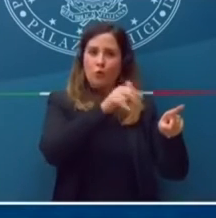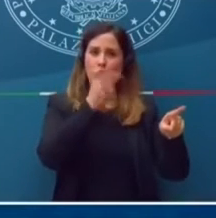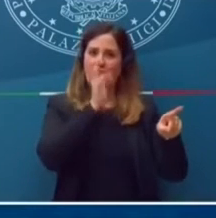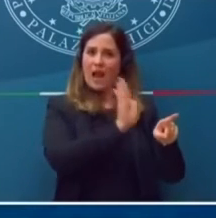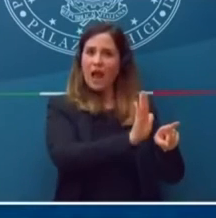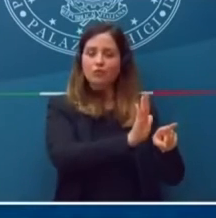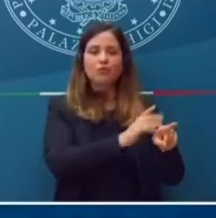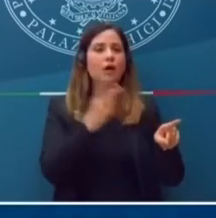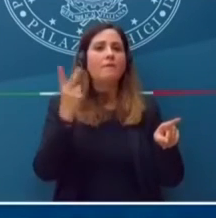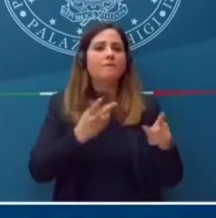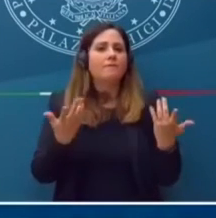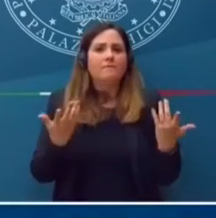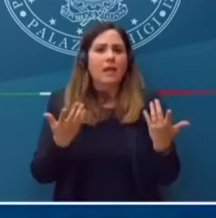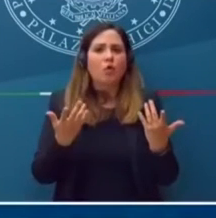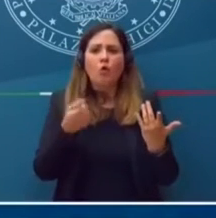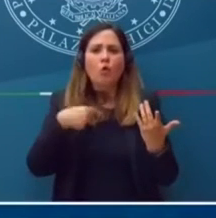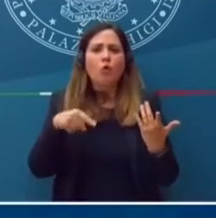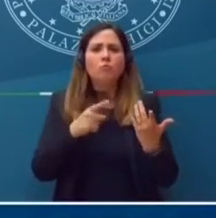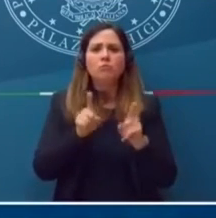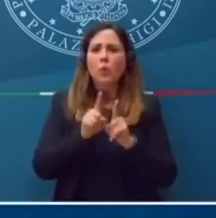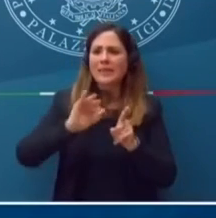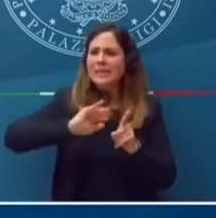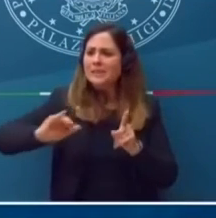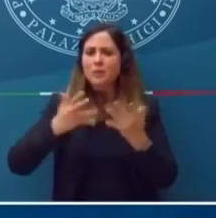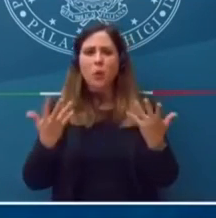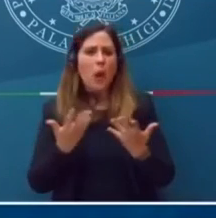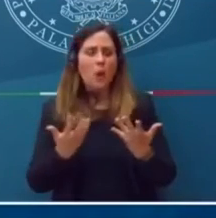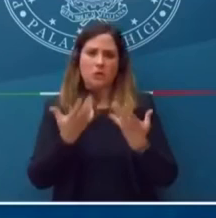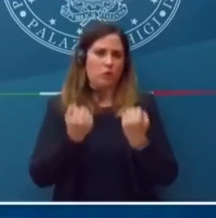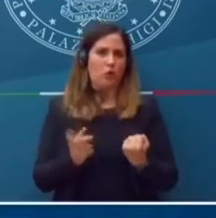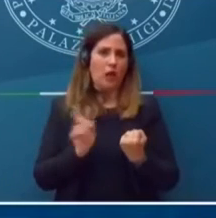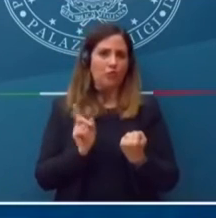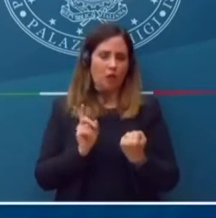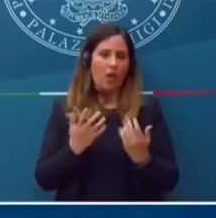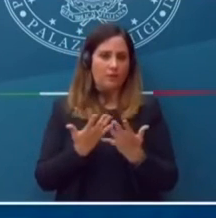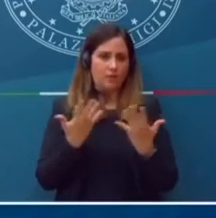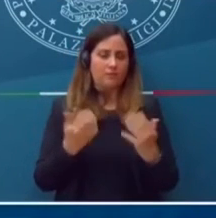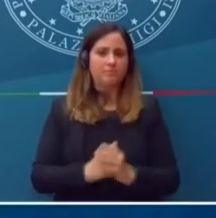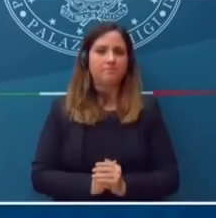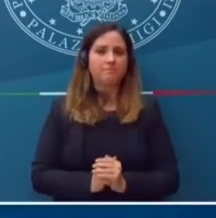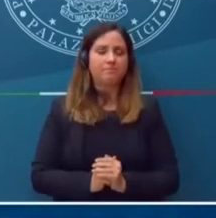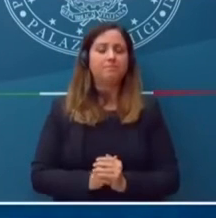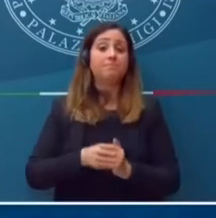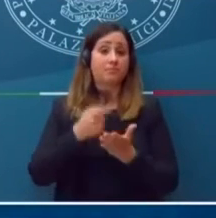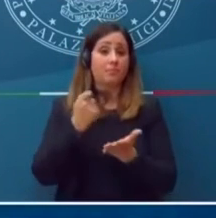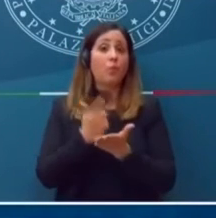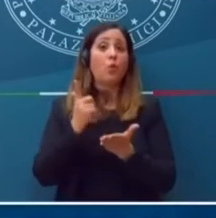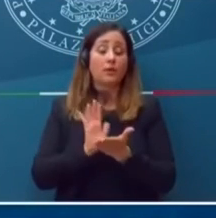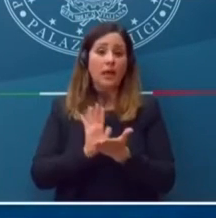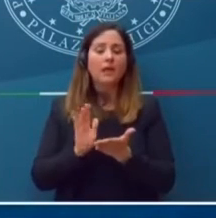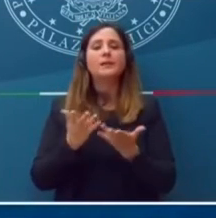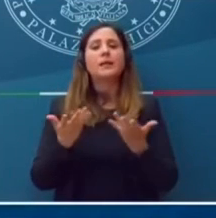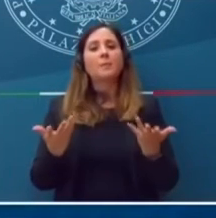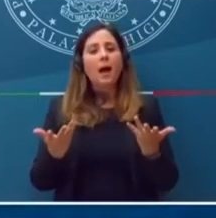quindi non accetteremo discriminazioni arbitrarie. Questa è una questione, è una cosa molto importante. Ma qual